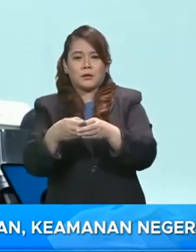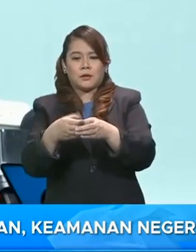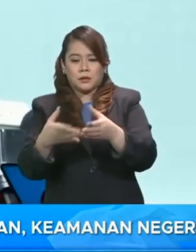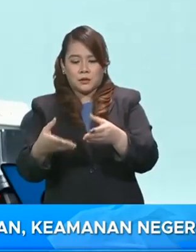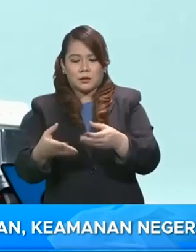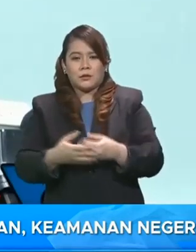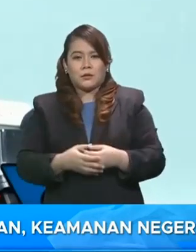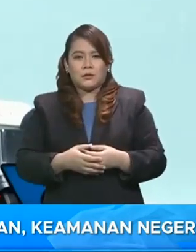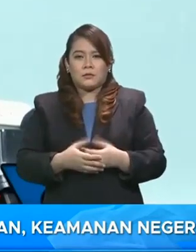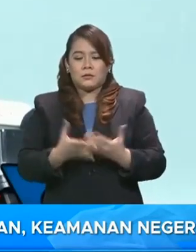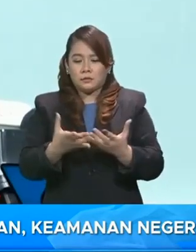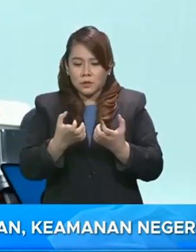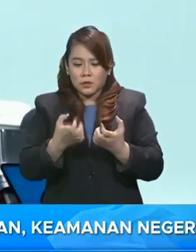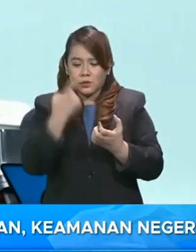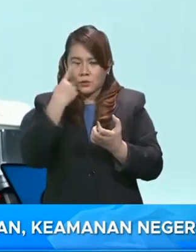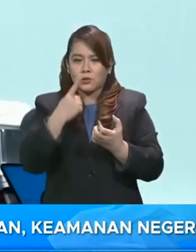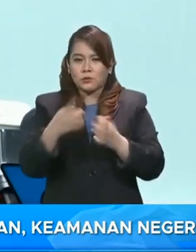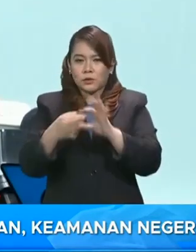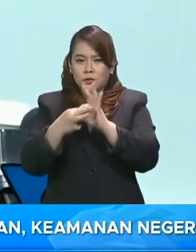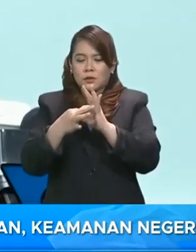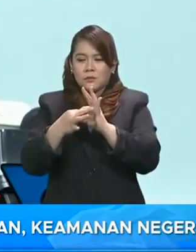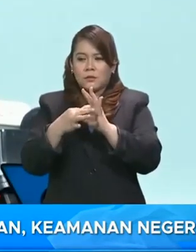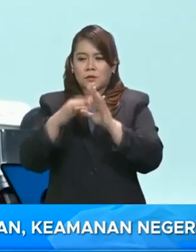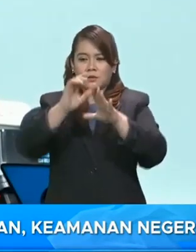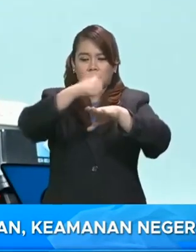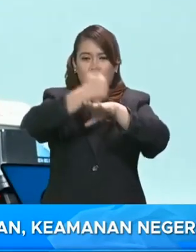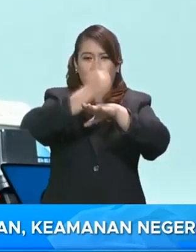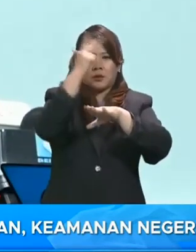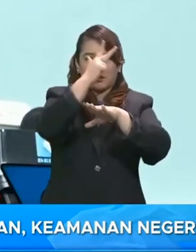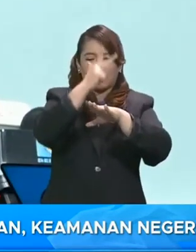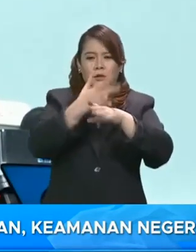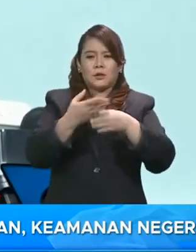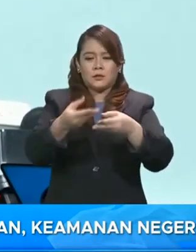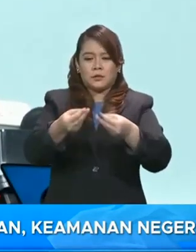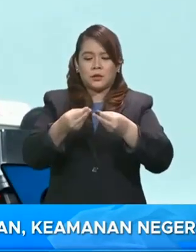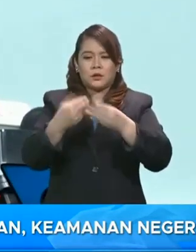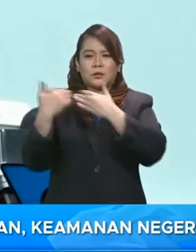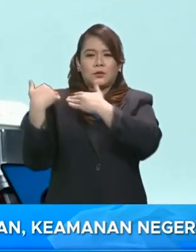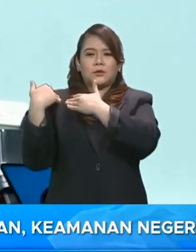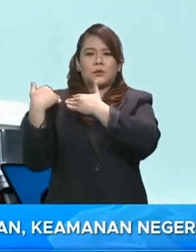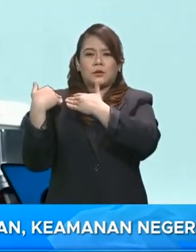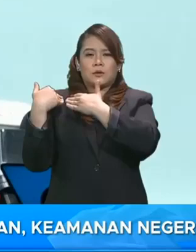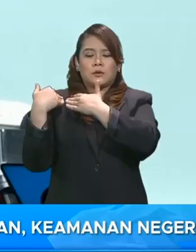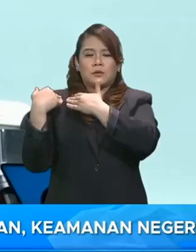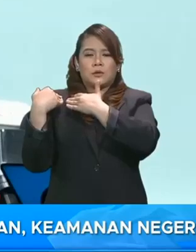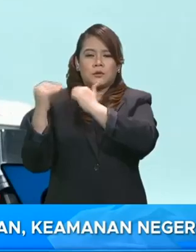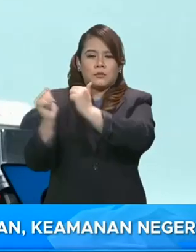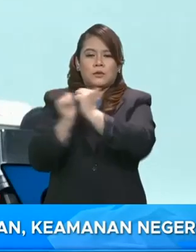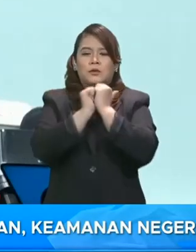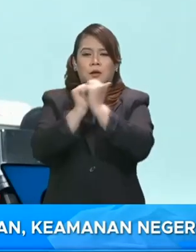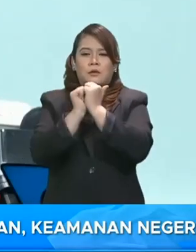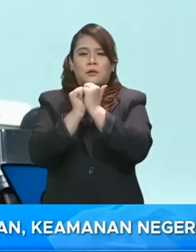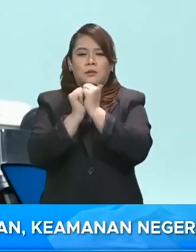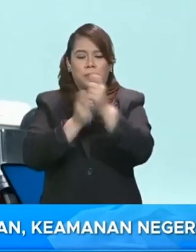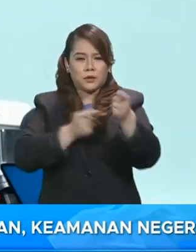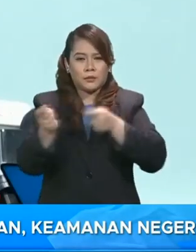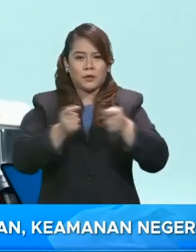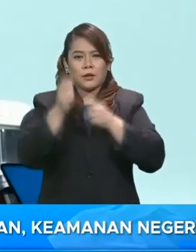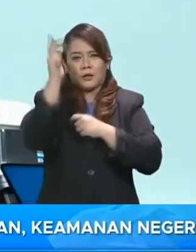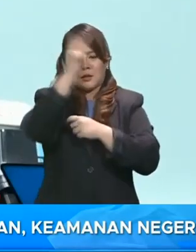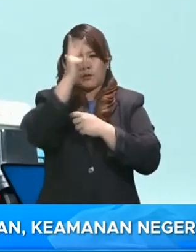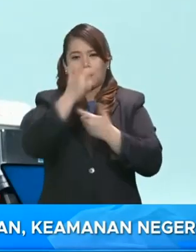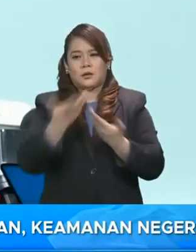kami untuk membentuk kerajaan dan memberi peranan kepada kami untuk turut serta dalam pentadbiran